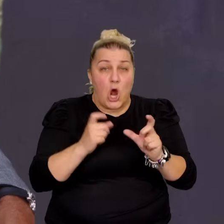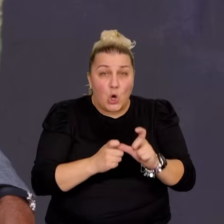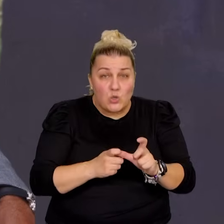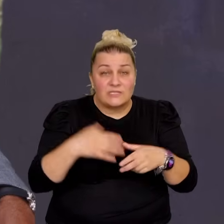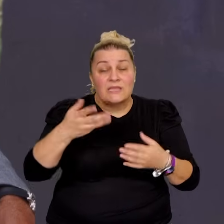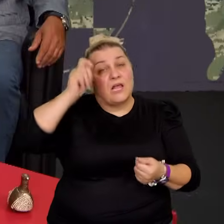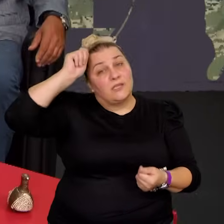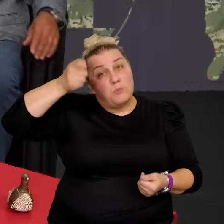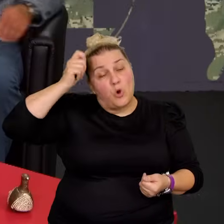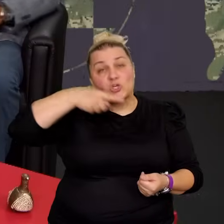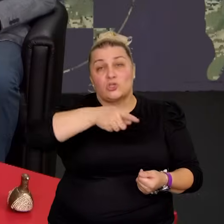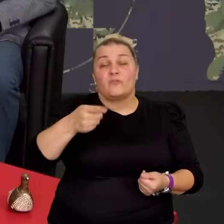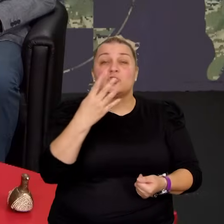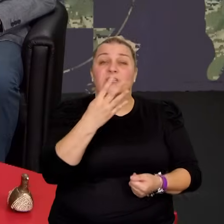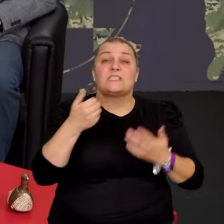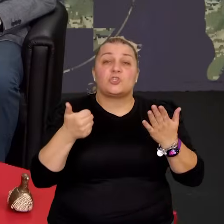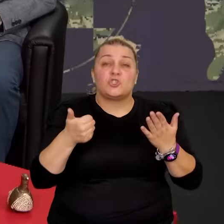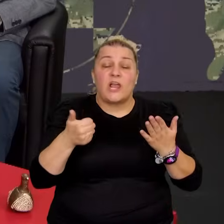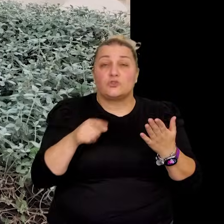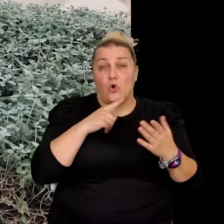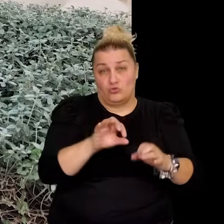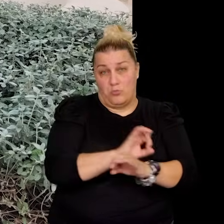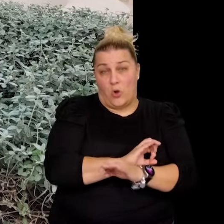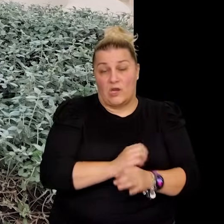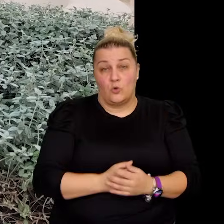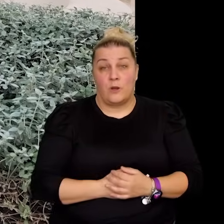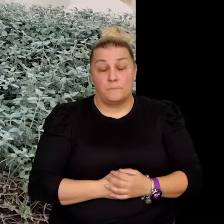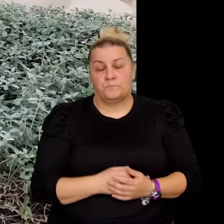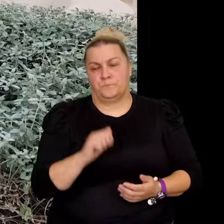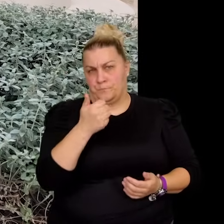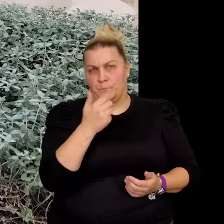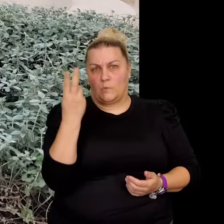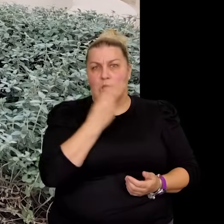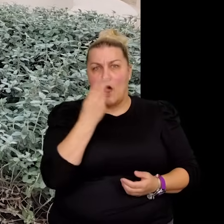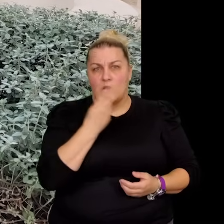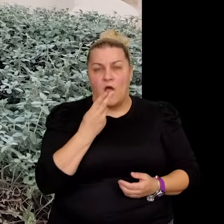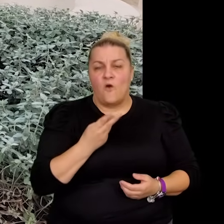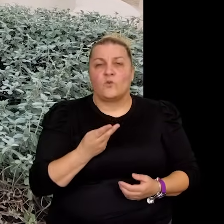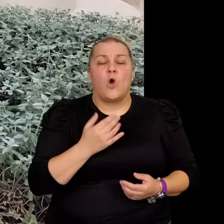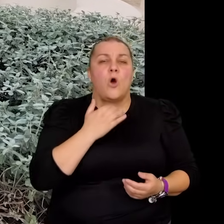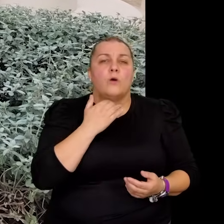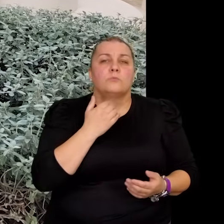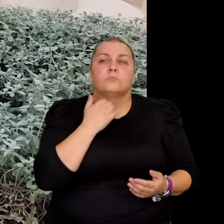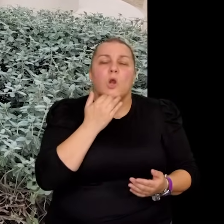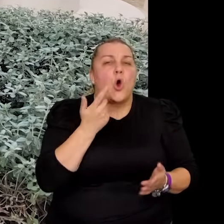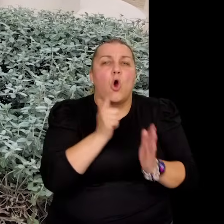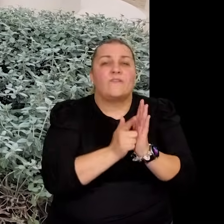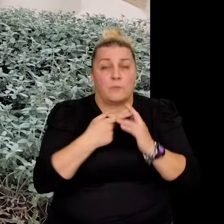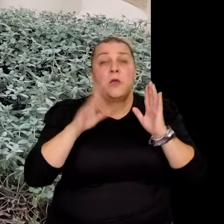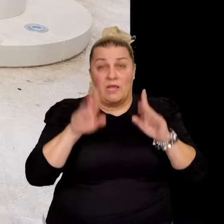HOS-a odat počast 46. poginulih prijatelja suboraca. Da, naravno, i kad god ima